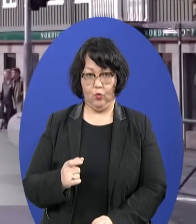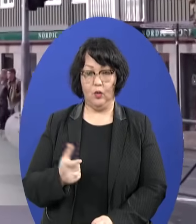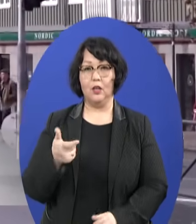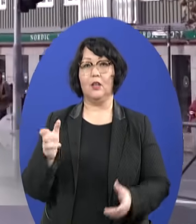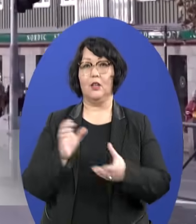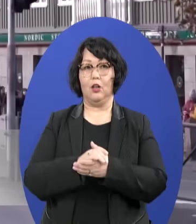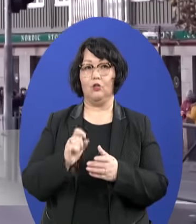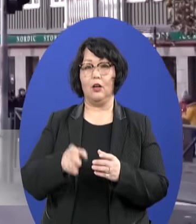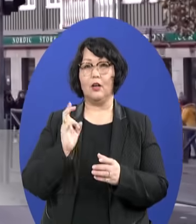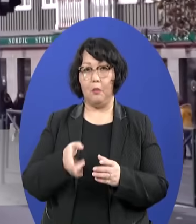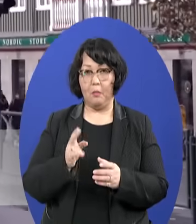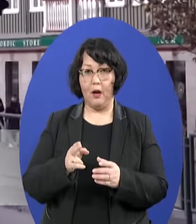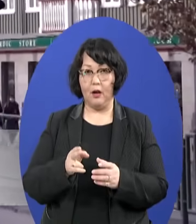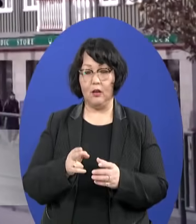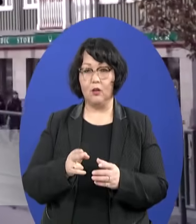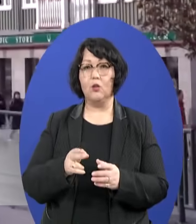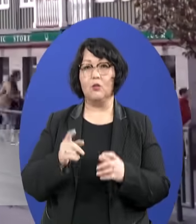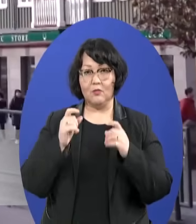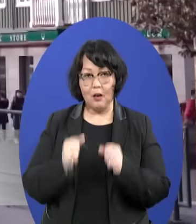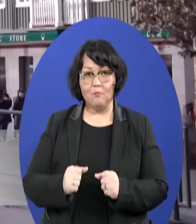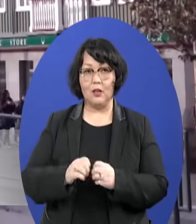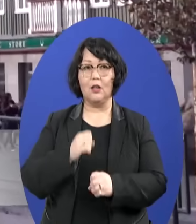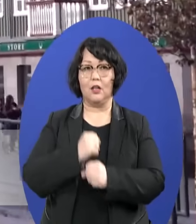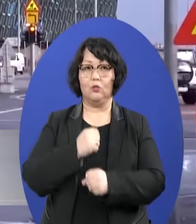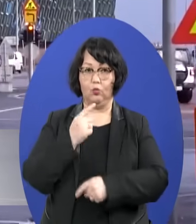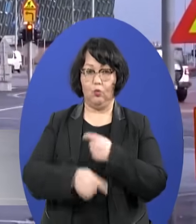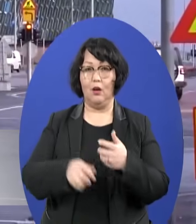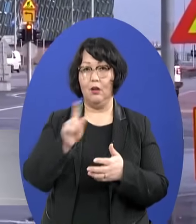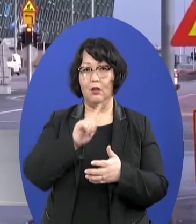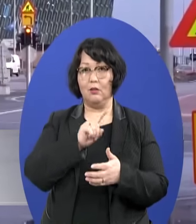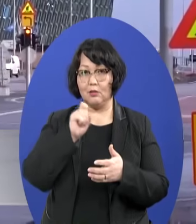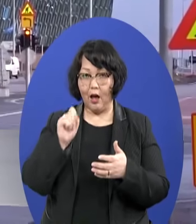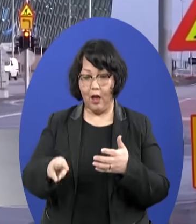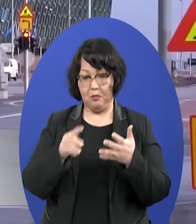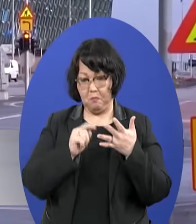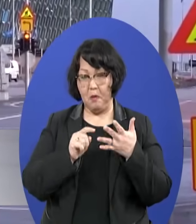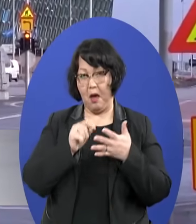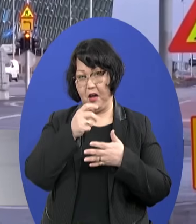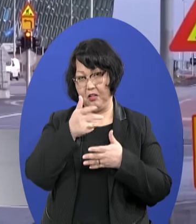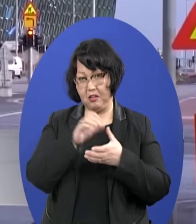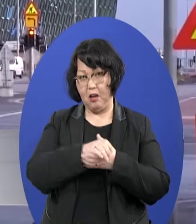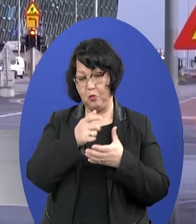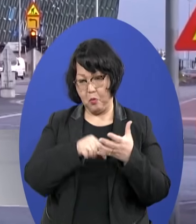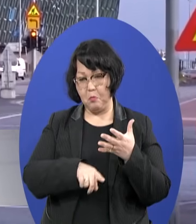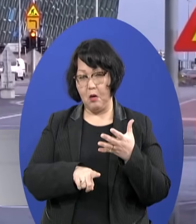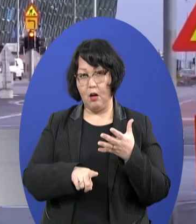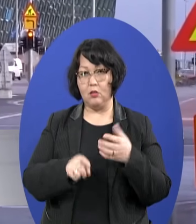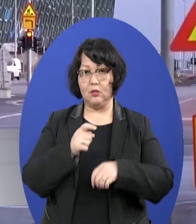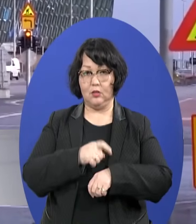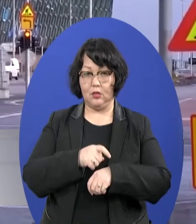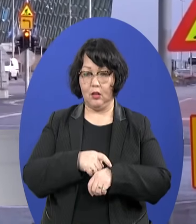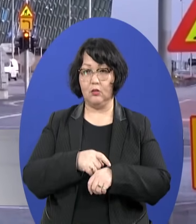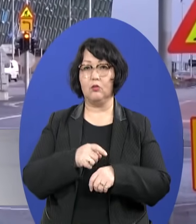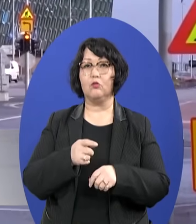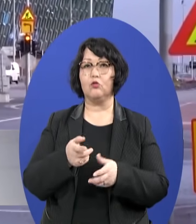гэрээнд компани зүгээс дээд зэргээр хүчин чармайлт гаргах тухай заалт багтсан байгаа учраас Европын холбоонд нийлүүлэх вакциныг тогтсон тоонд нь